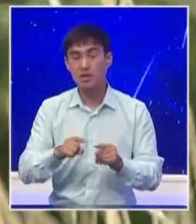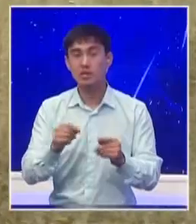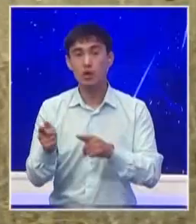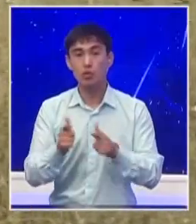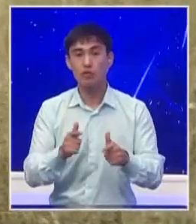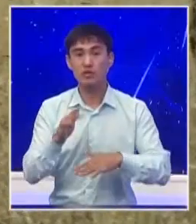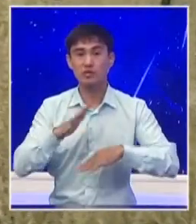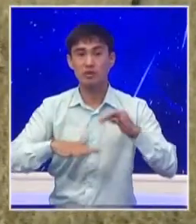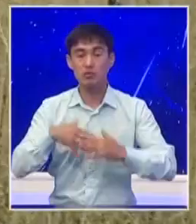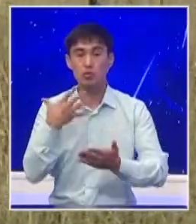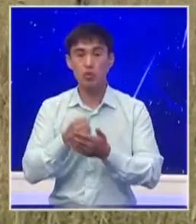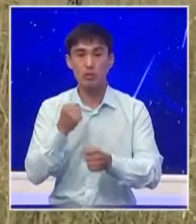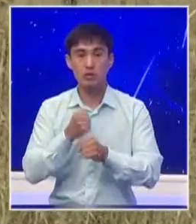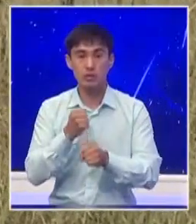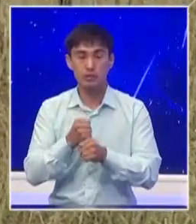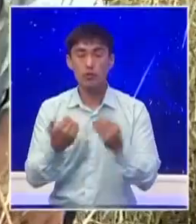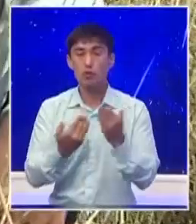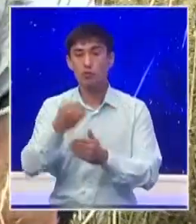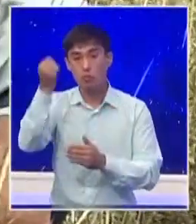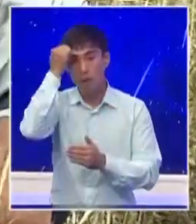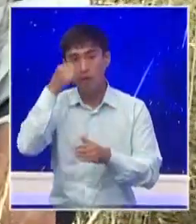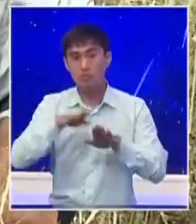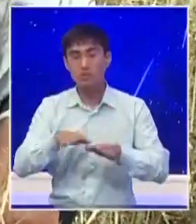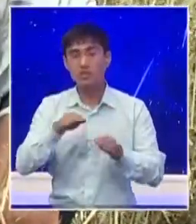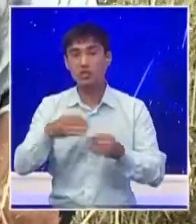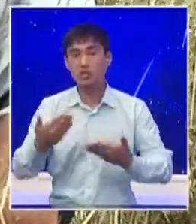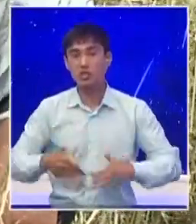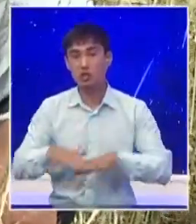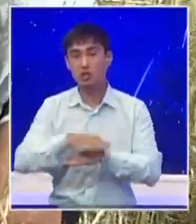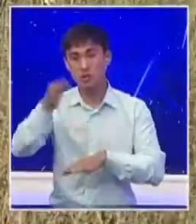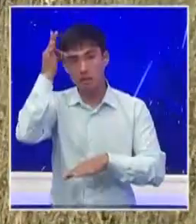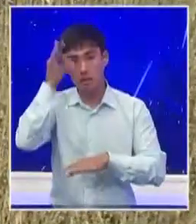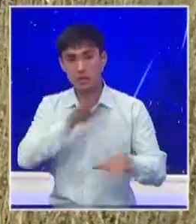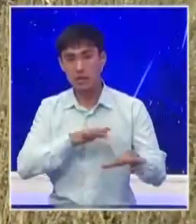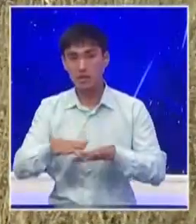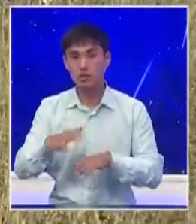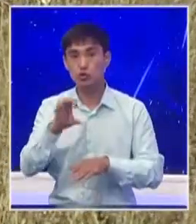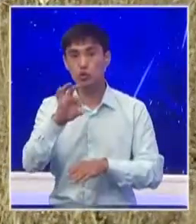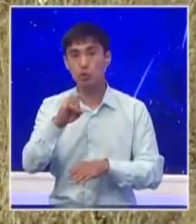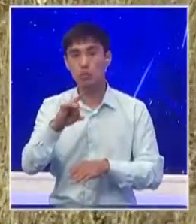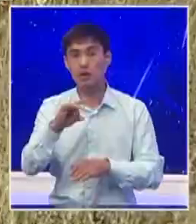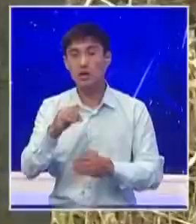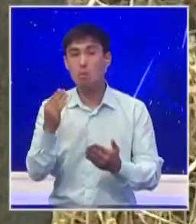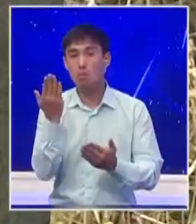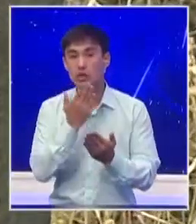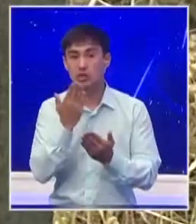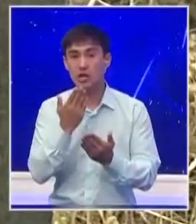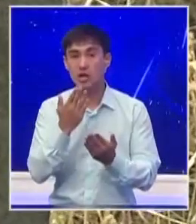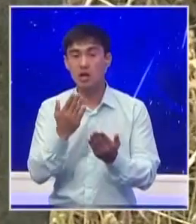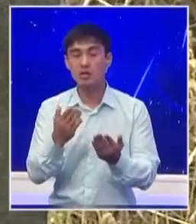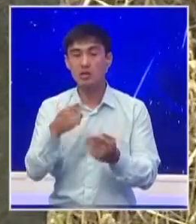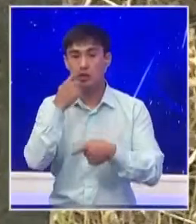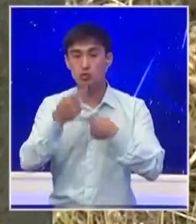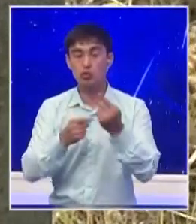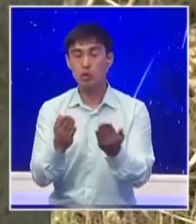изготовил своими руками. У нового памятника местные жители вспоминали о жизни и деятельности Султан Бабы и прочитали традиционную